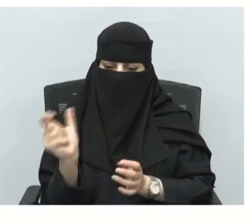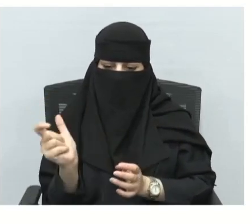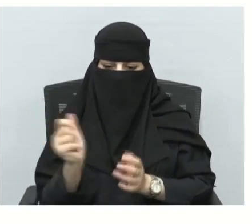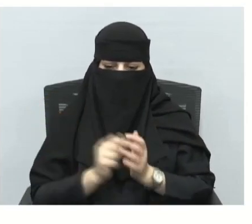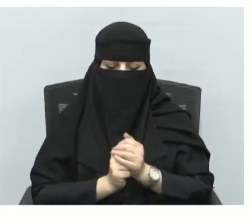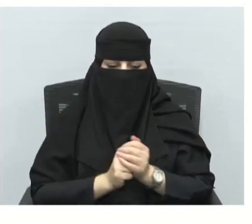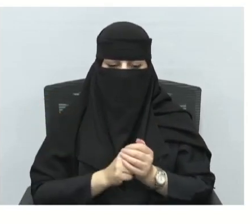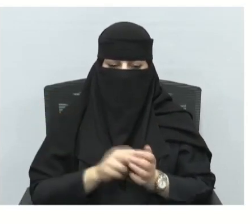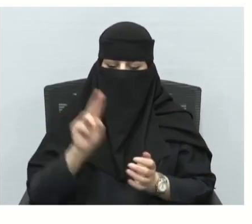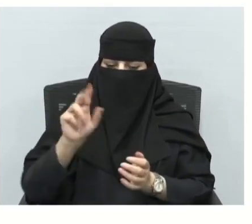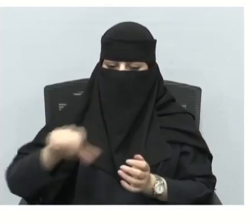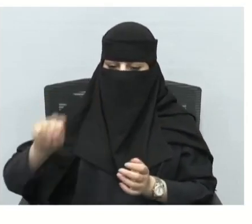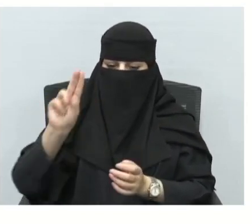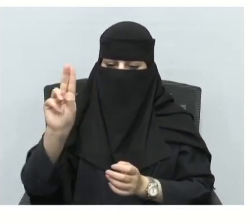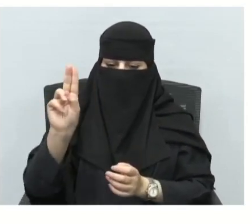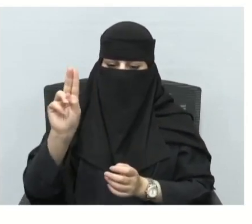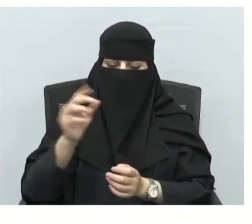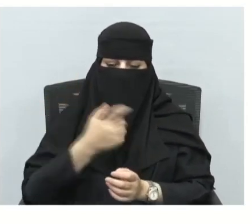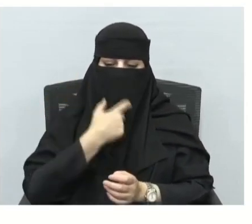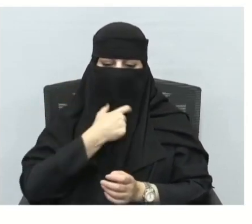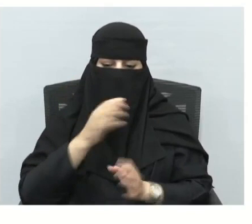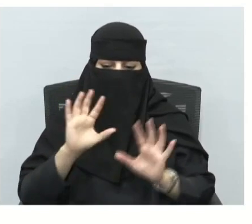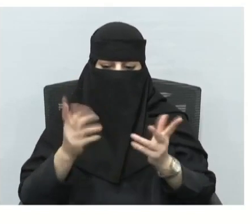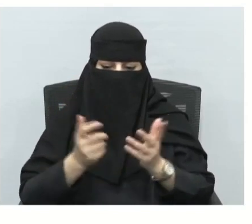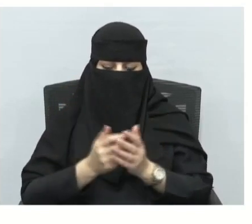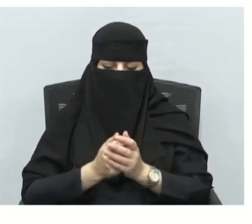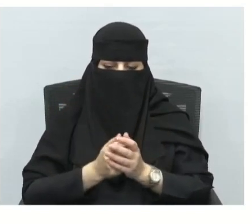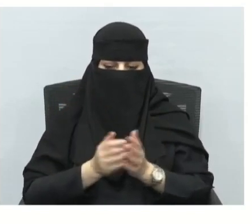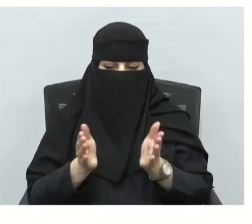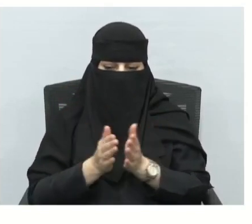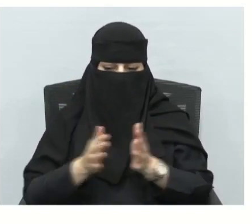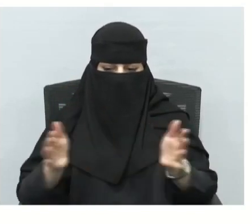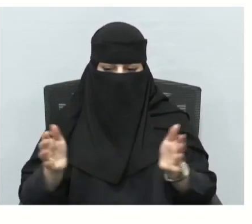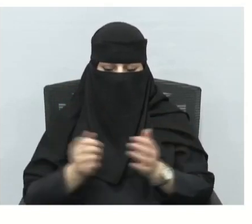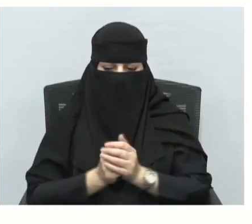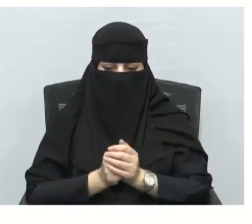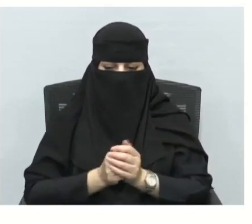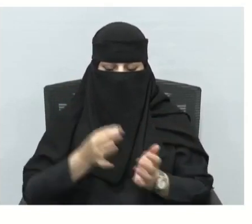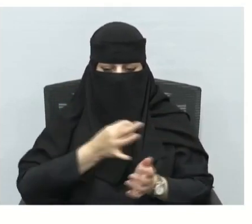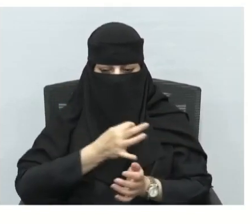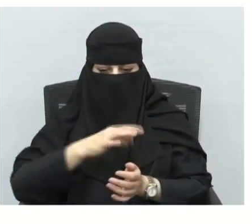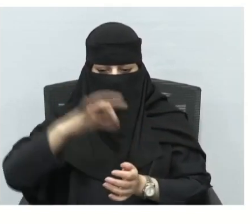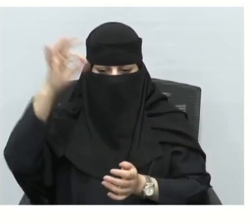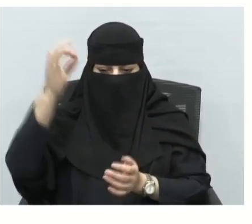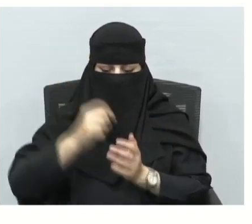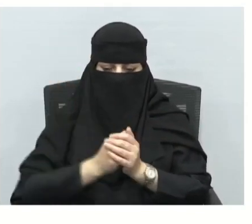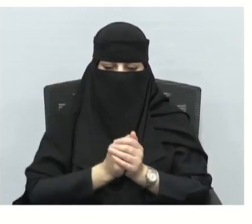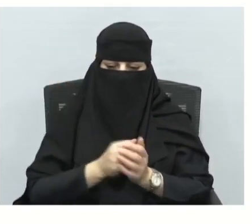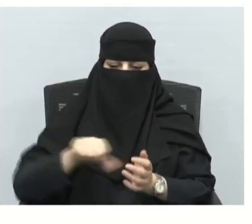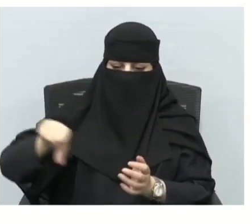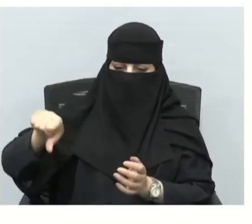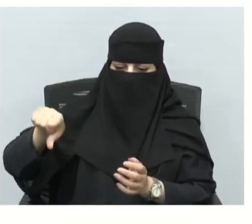توت كيف سيكون صوتها هنا قصير ام طويل طويل ممتاز لان حرف